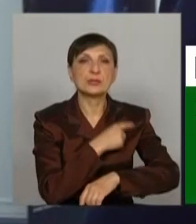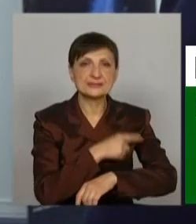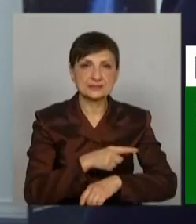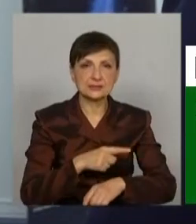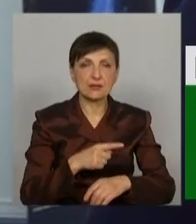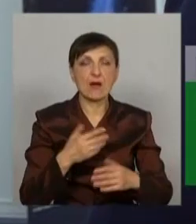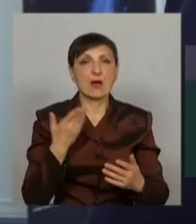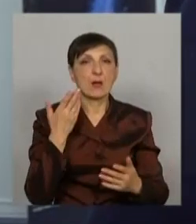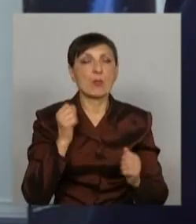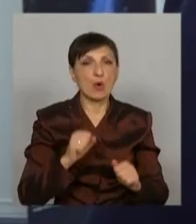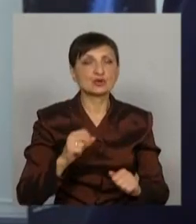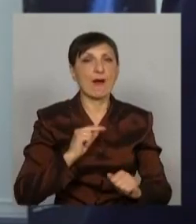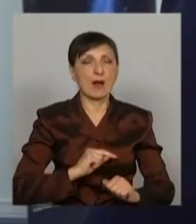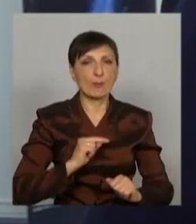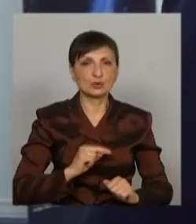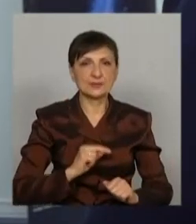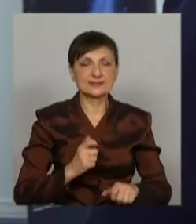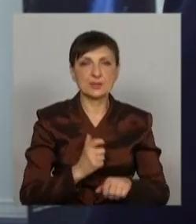работать очень